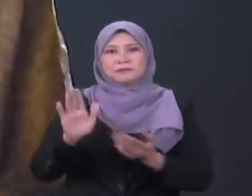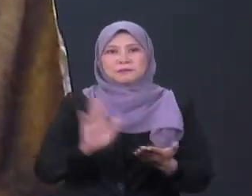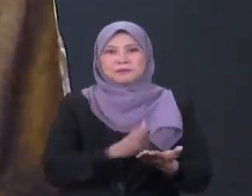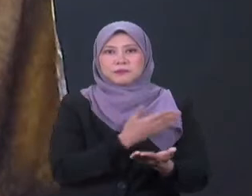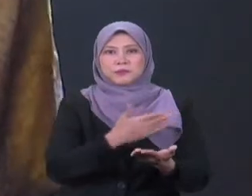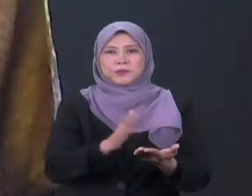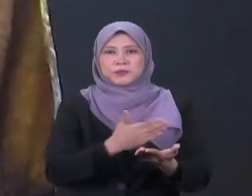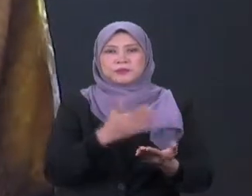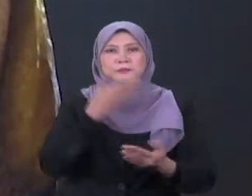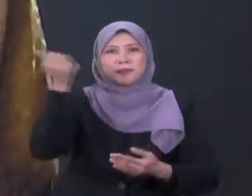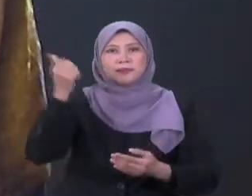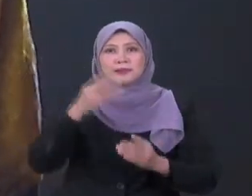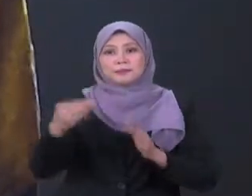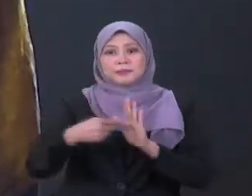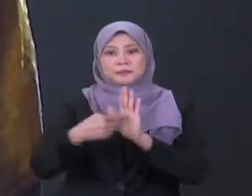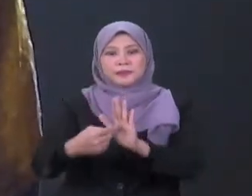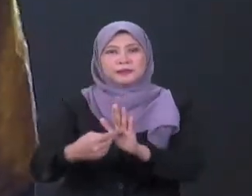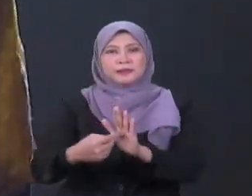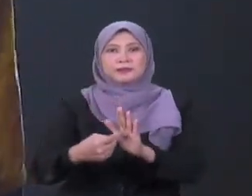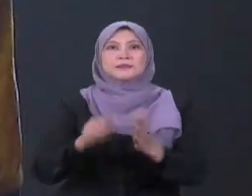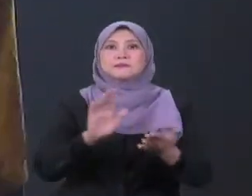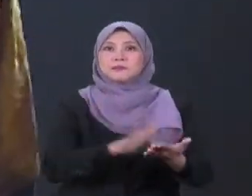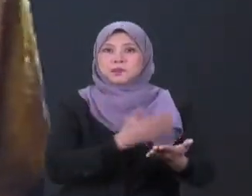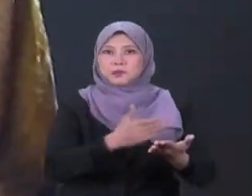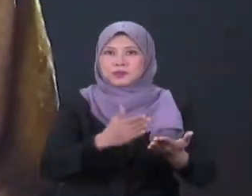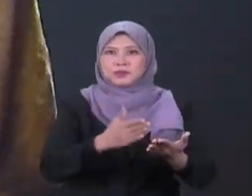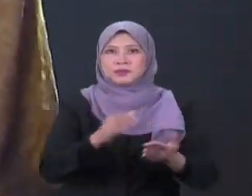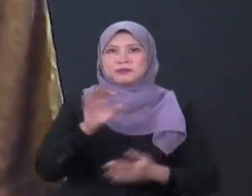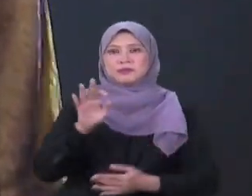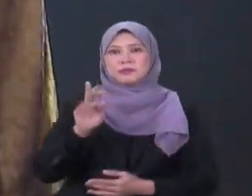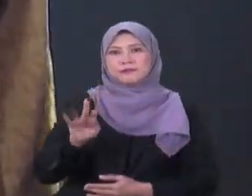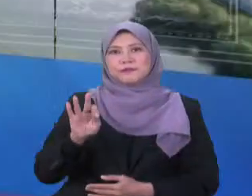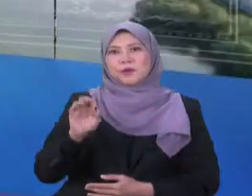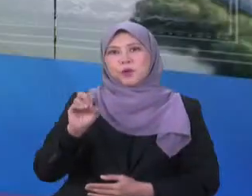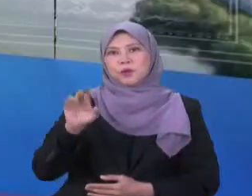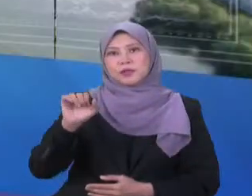terbaik dan Anugerah persembahan terbaik alat musik utama vocal